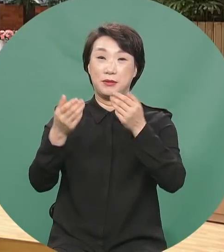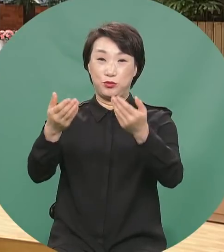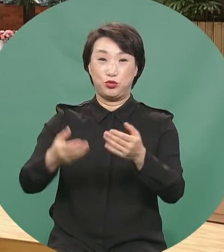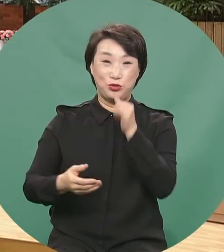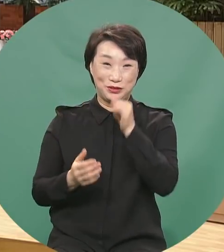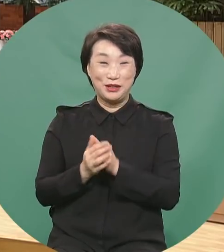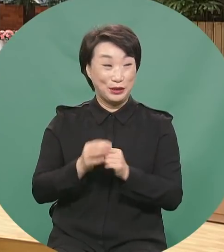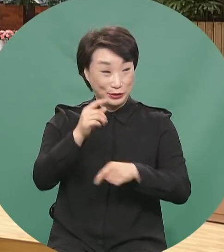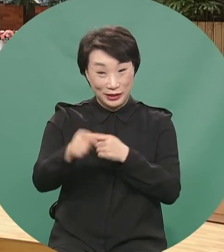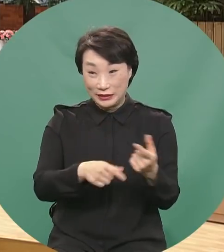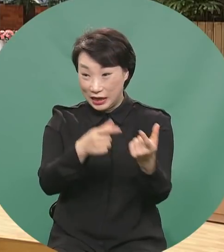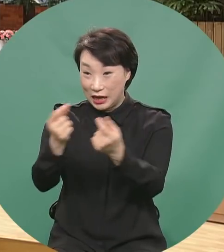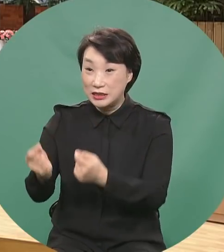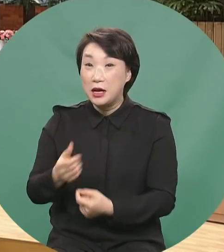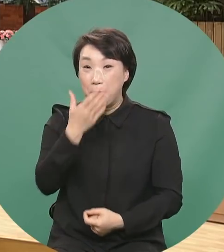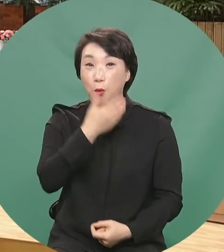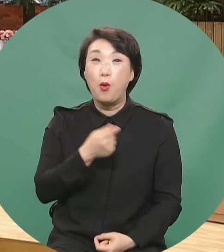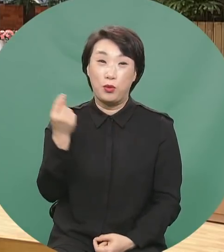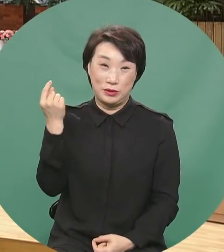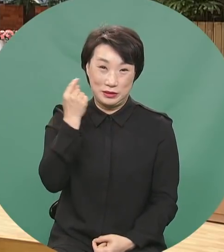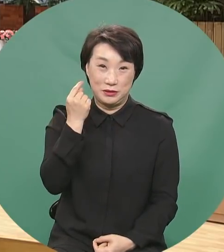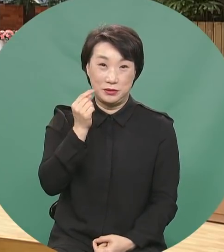다 같이 복음.